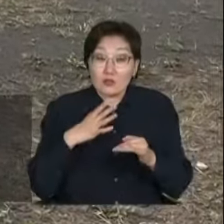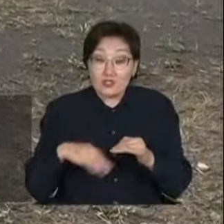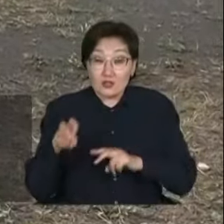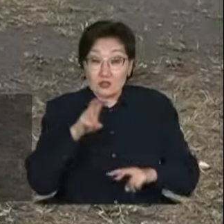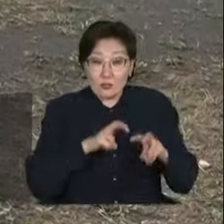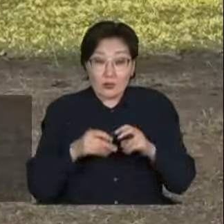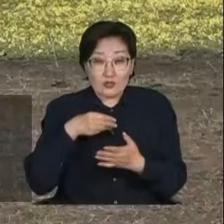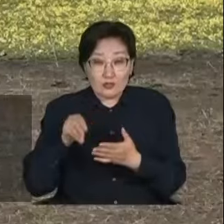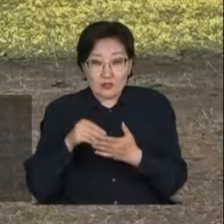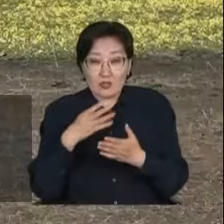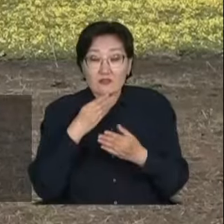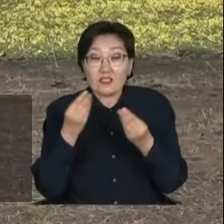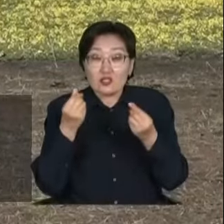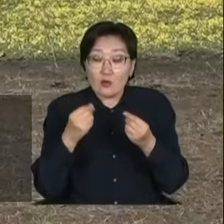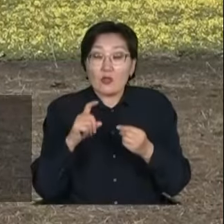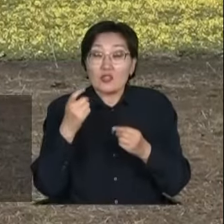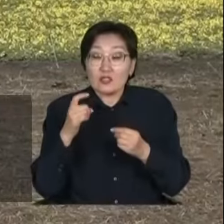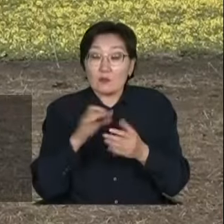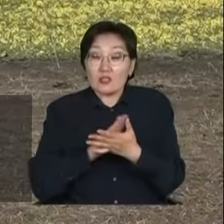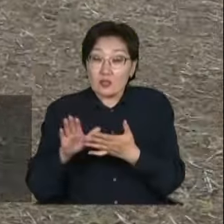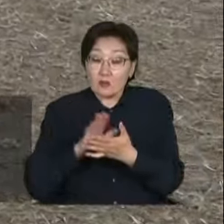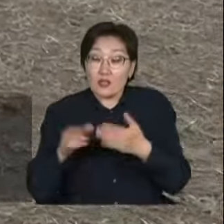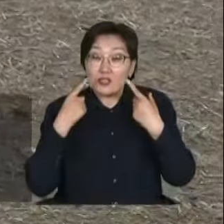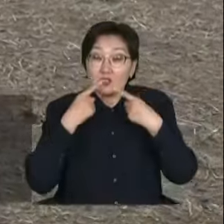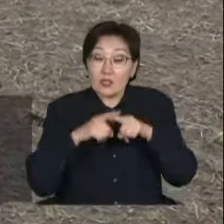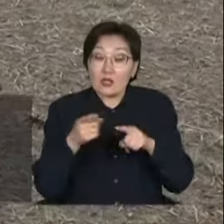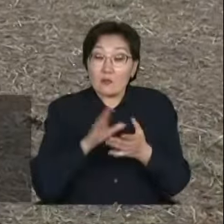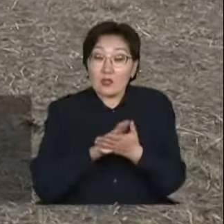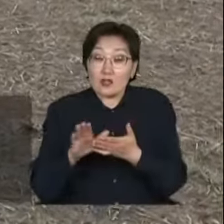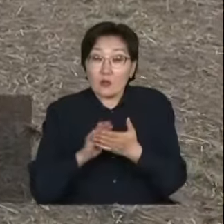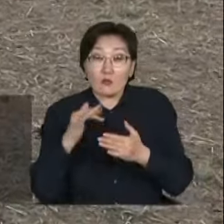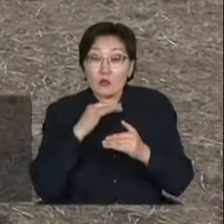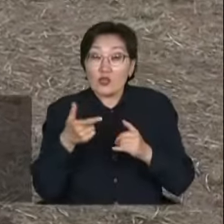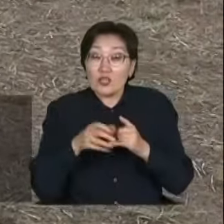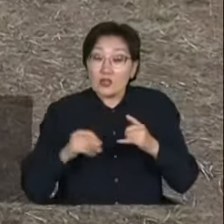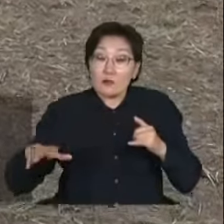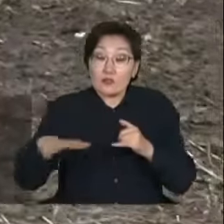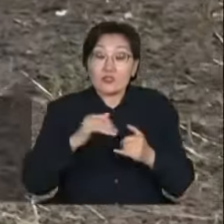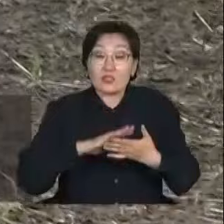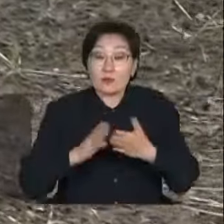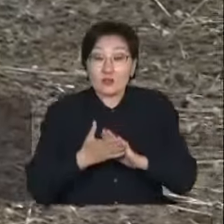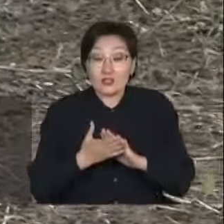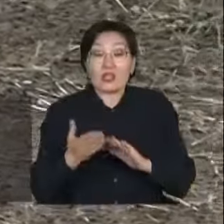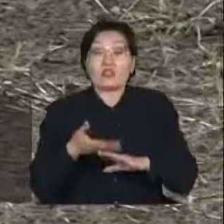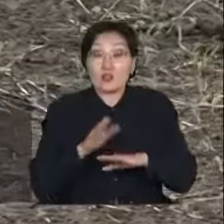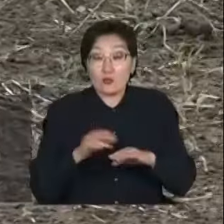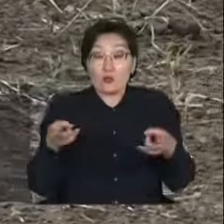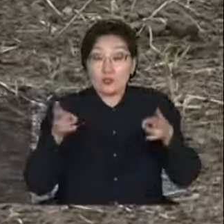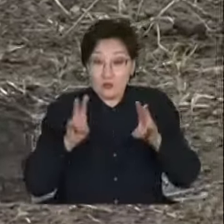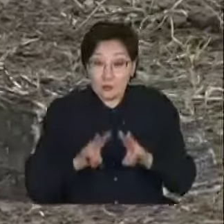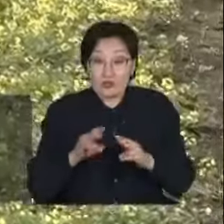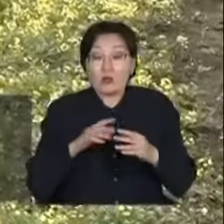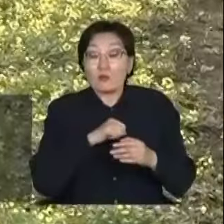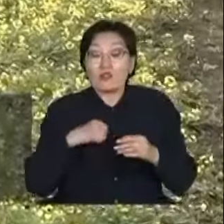искать и покупать за свой счет химикаты и технику для обработки сотен гектаров земли. На данный момент ситуация остается напряженной, и фермеры